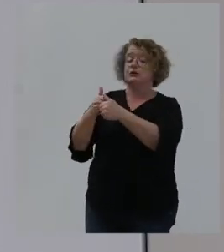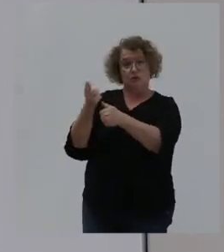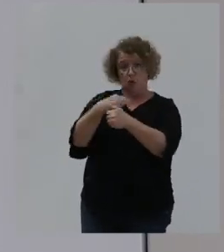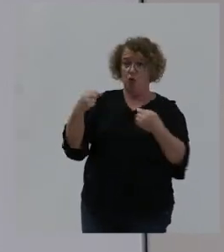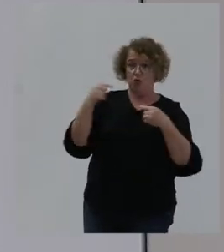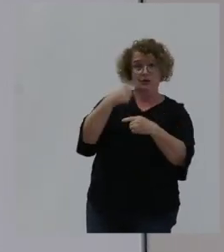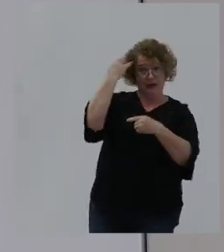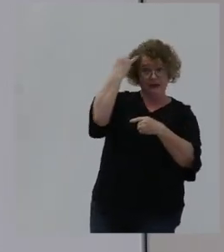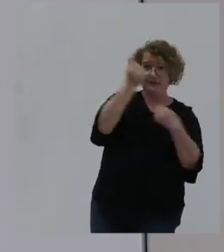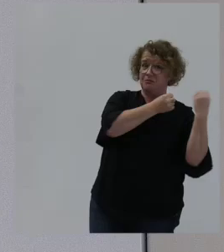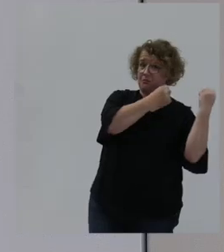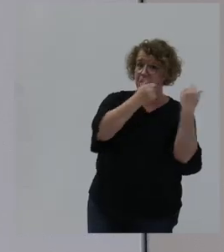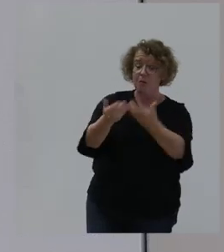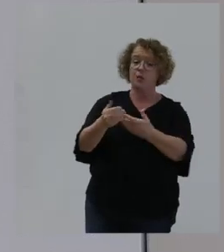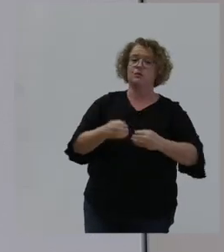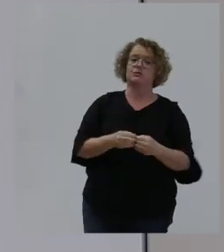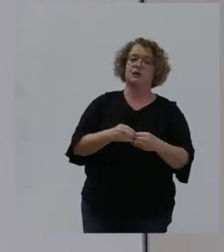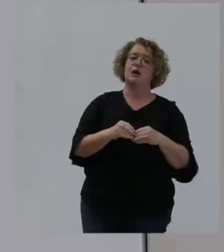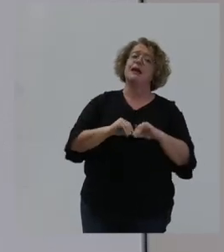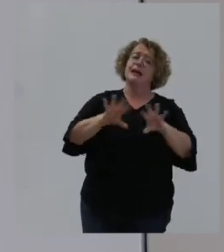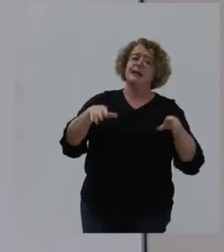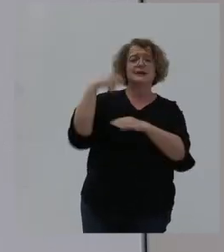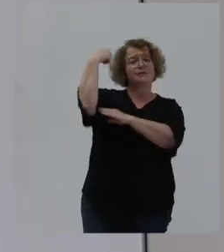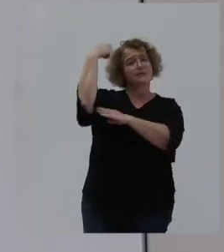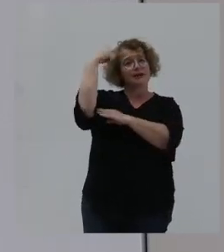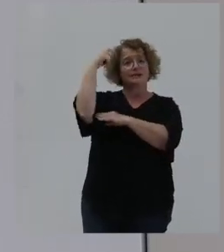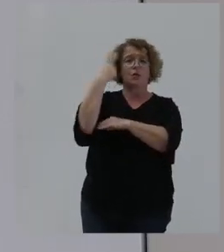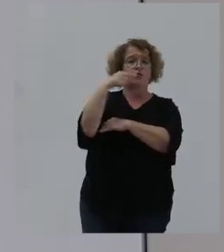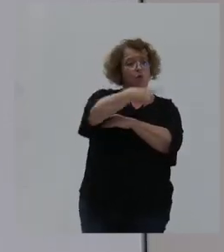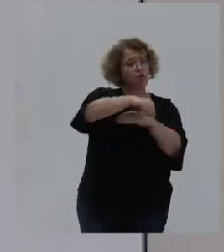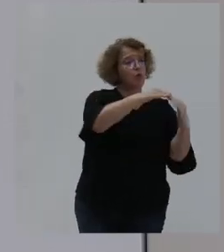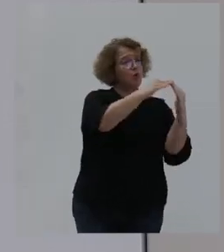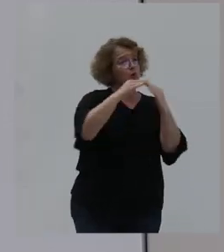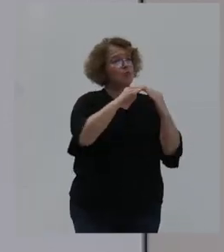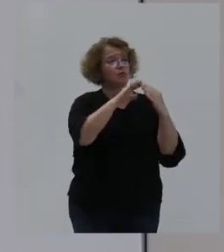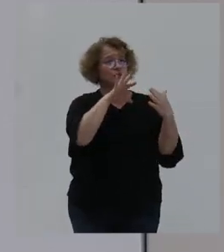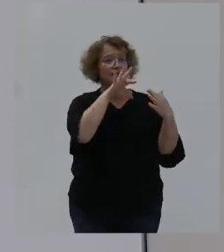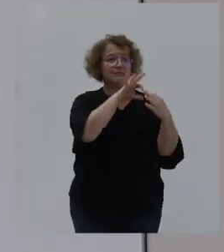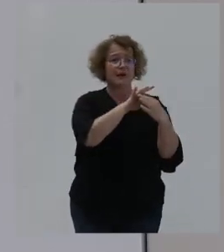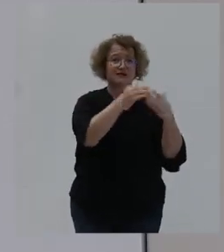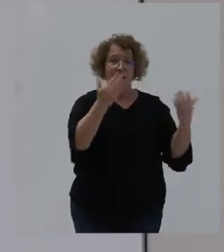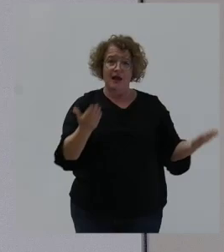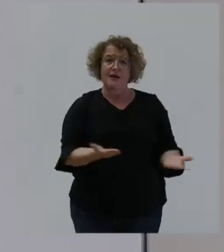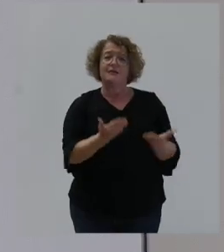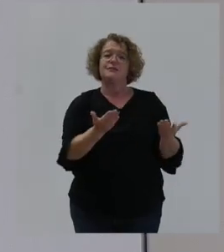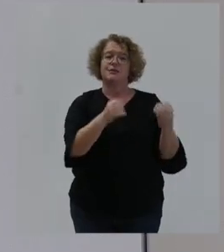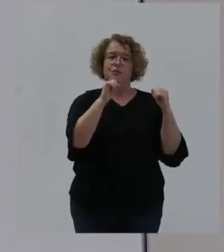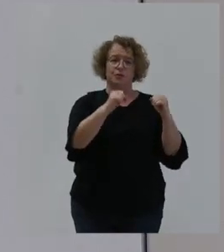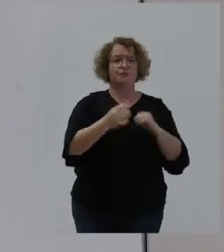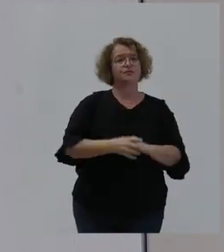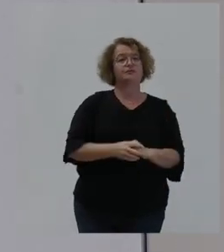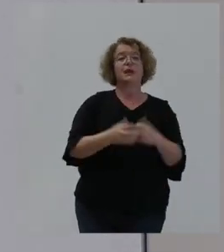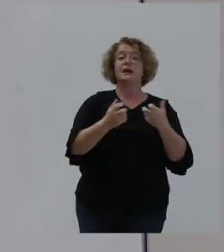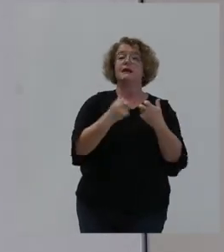l'équipe présidentielle soit au service de la communauté et joue pleinement son rôle d'animatrice. Et quand nous négocions